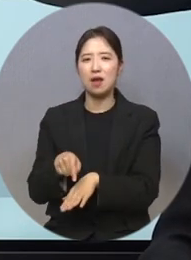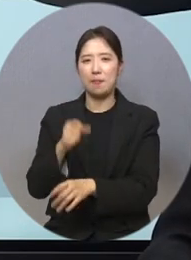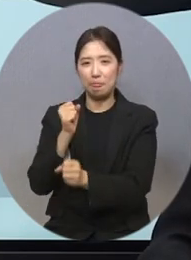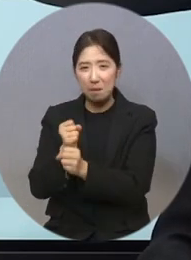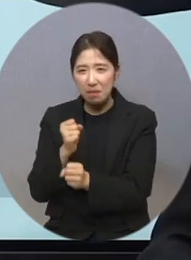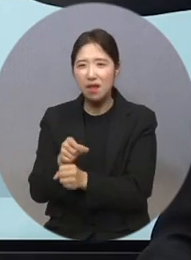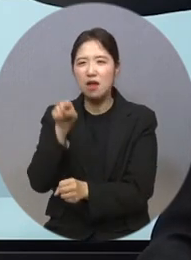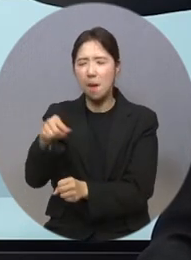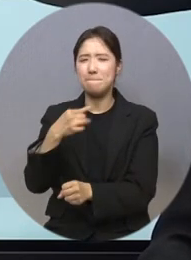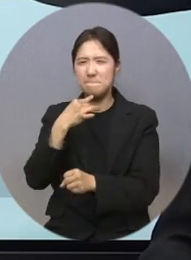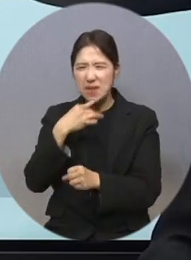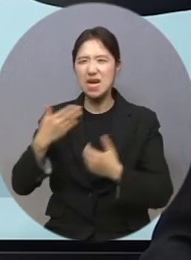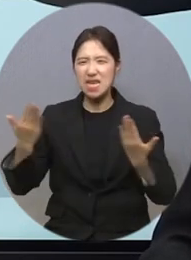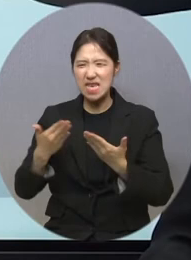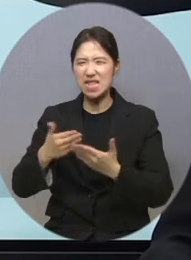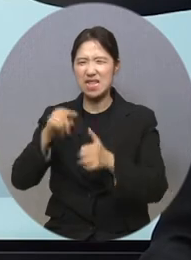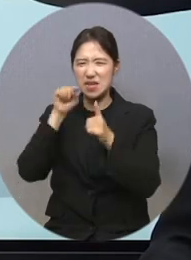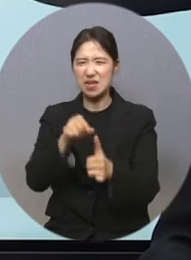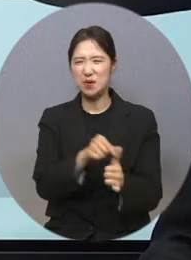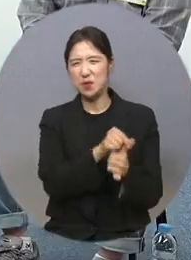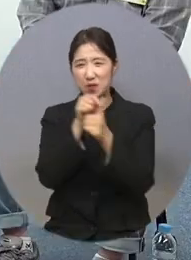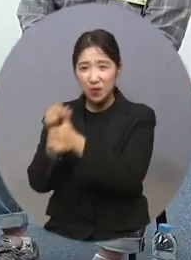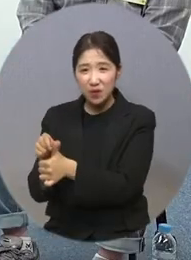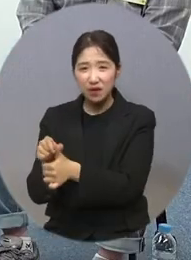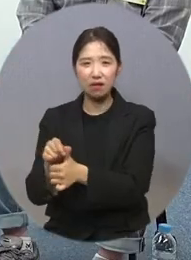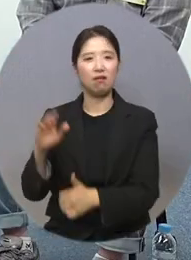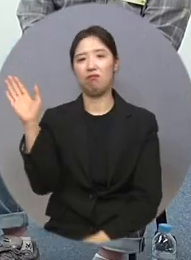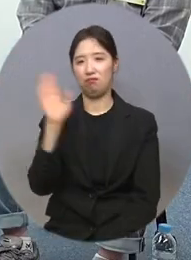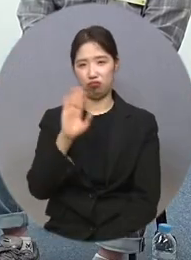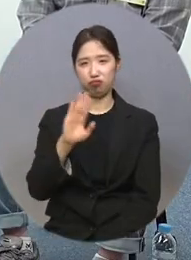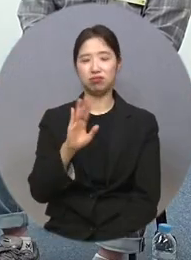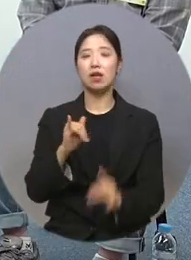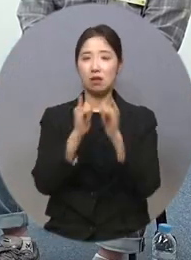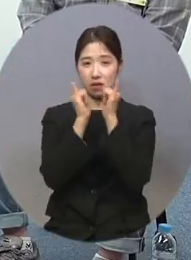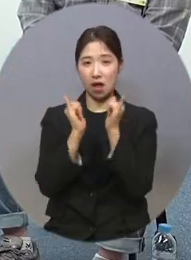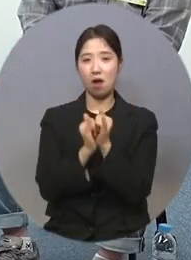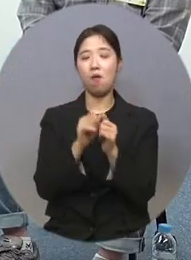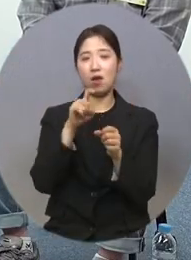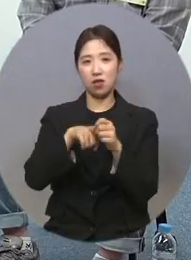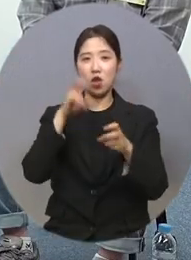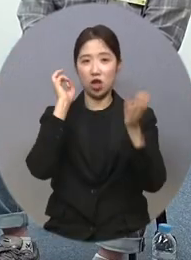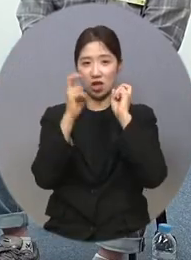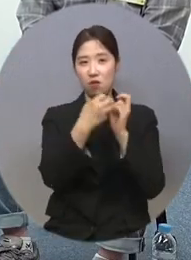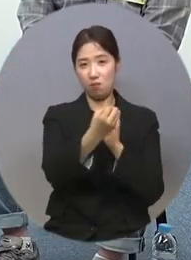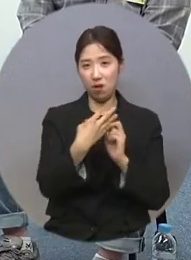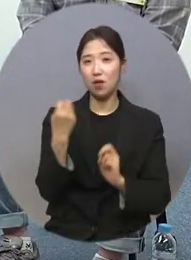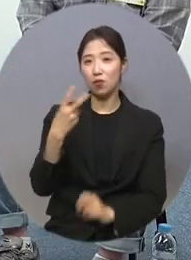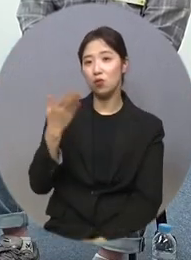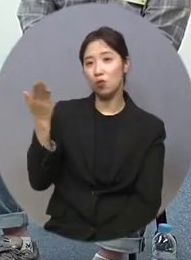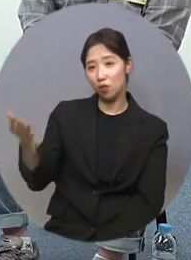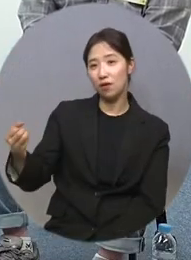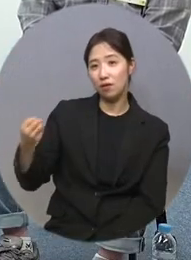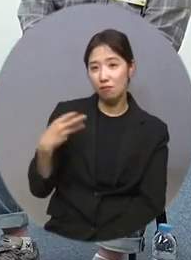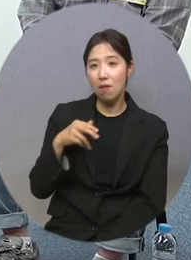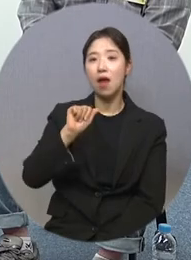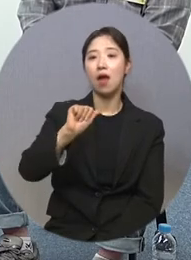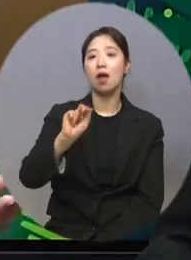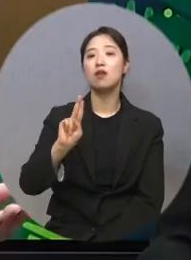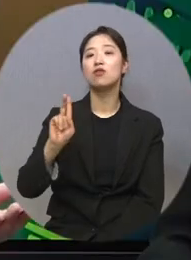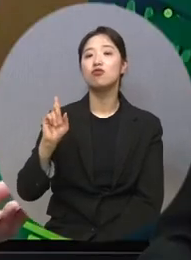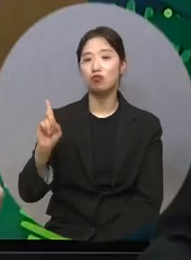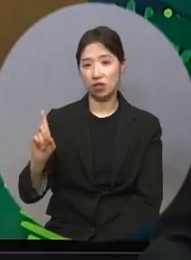그리고 거기에만 취업해 이런 것보다는 사실 지금 사회적 기업 얘기하고 있잖아요. 우리 저 아까 AUD라는 것도